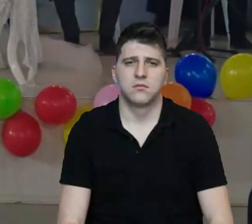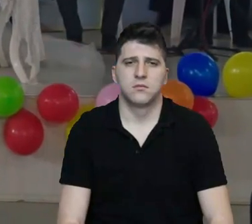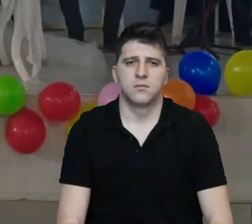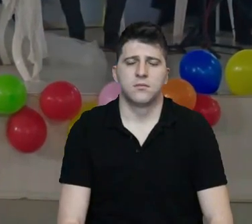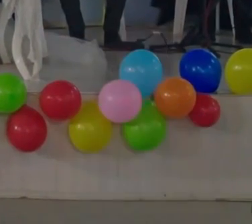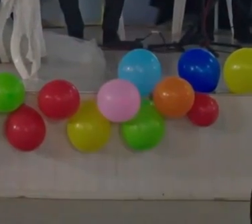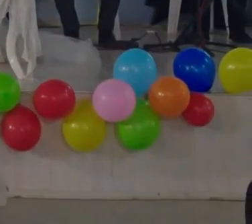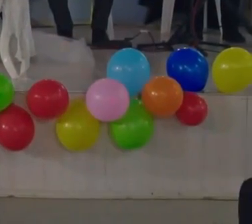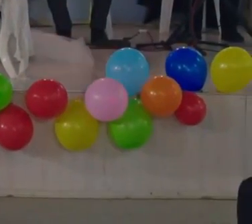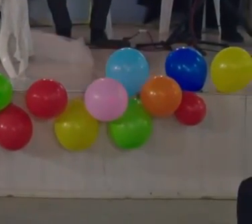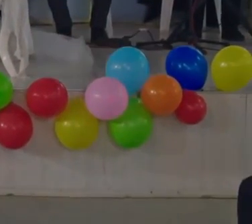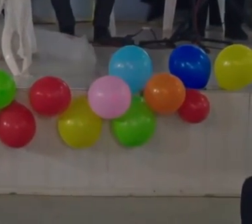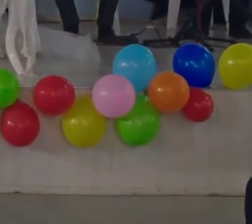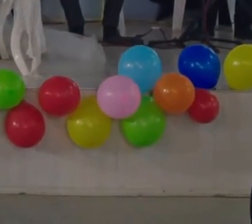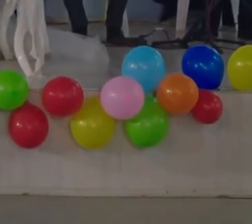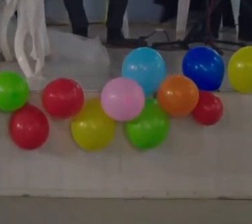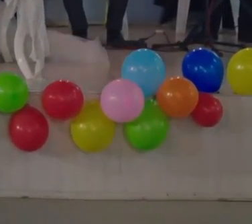Kezban'la Helmut'un dansı devam ediyor.